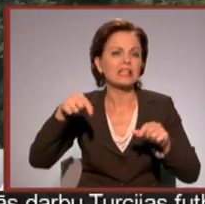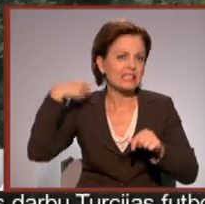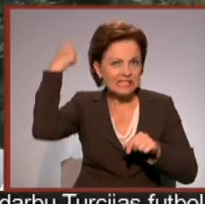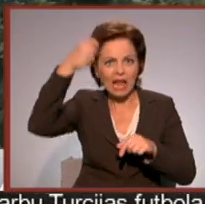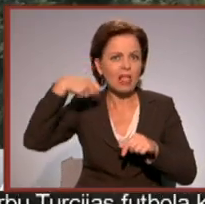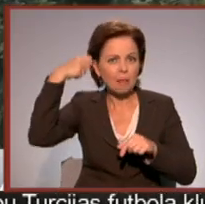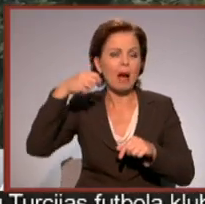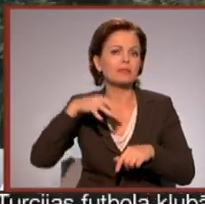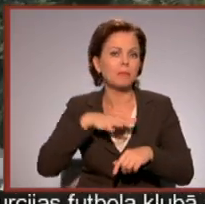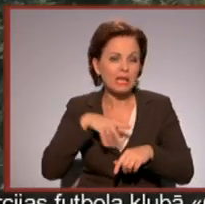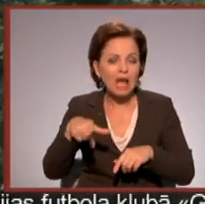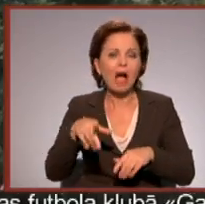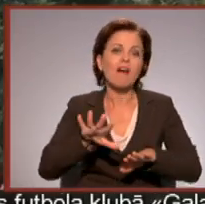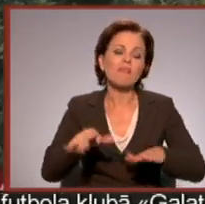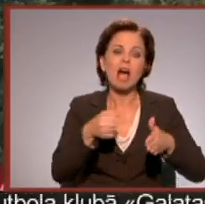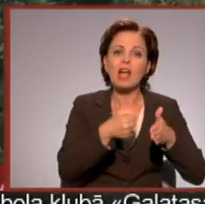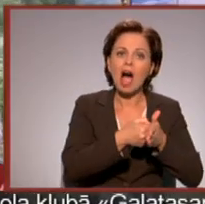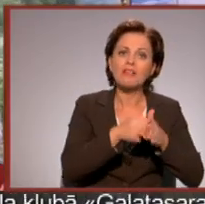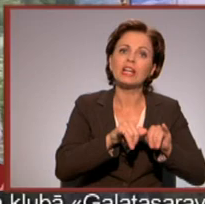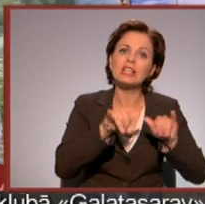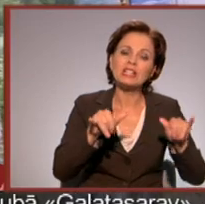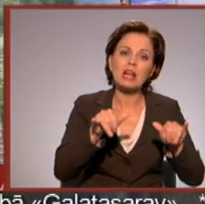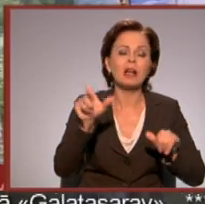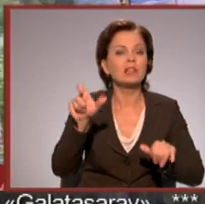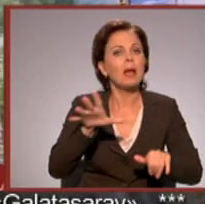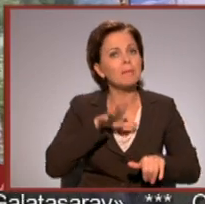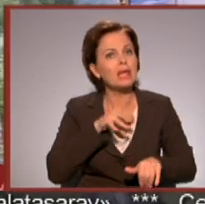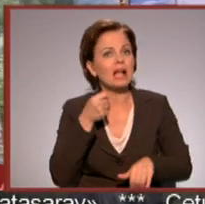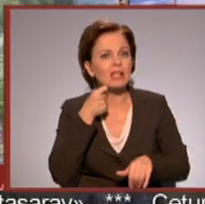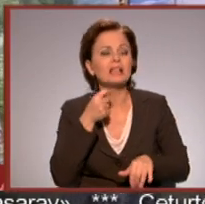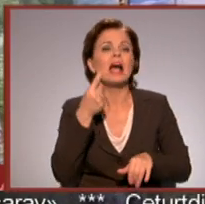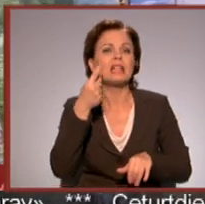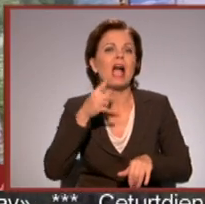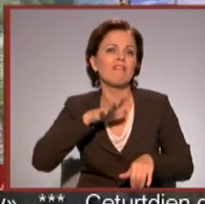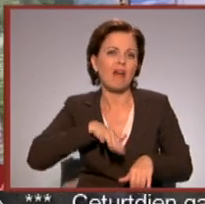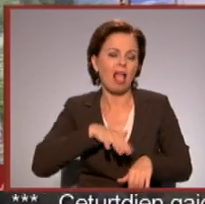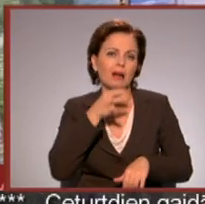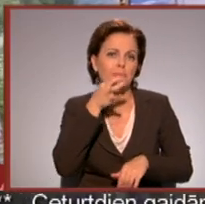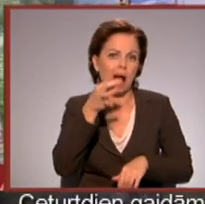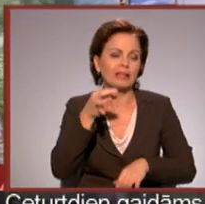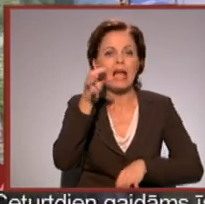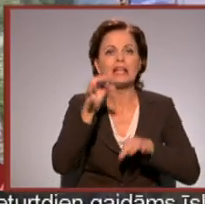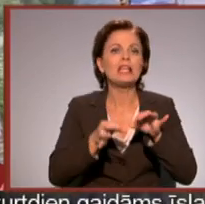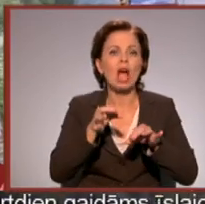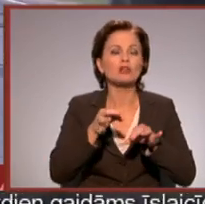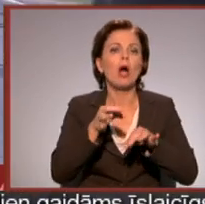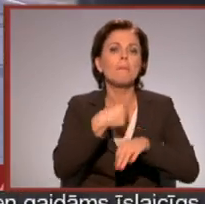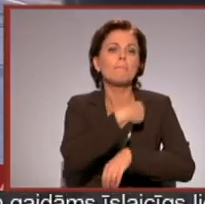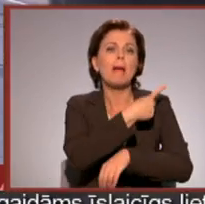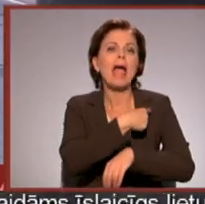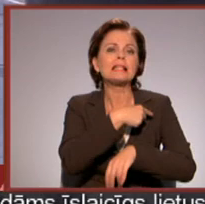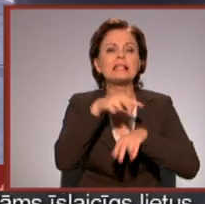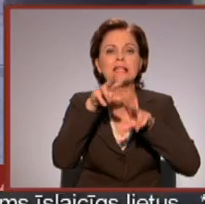lentām. Lai gan to vai avārijas izraisītājs bija dzēris, oficiāli varēs pateikt vien pēc tiesu medicīniskās ekspertīzes, tomēr,